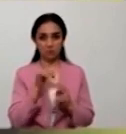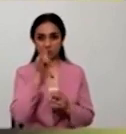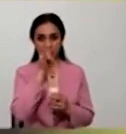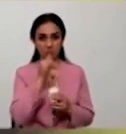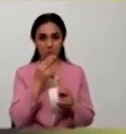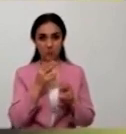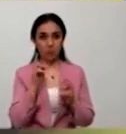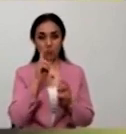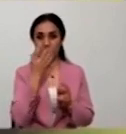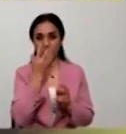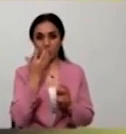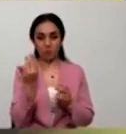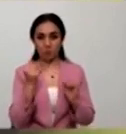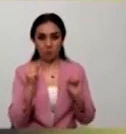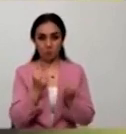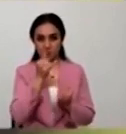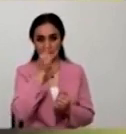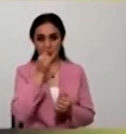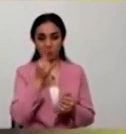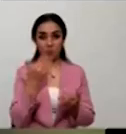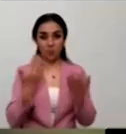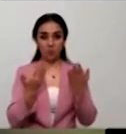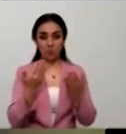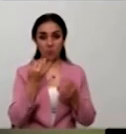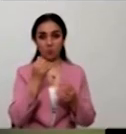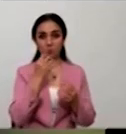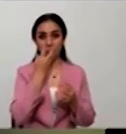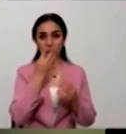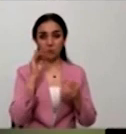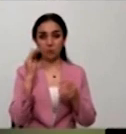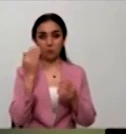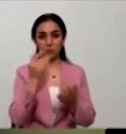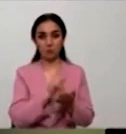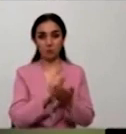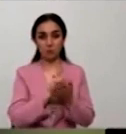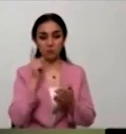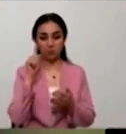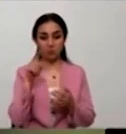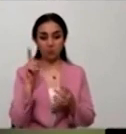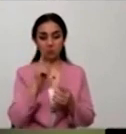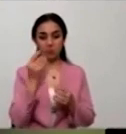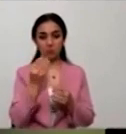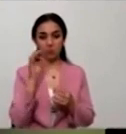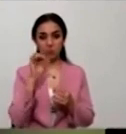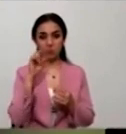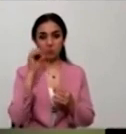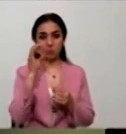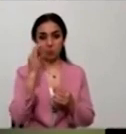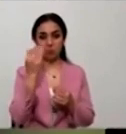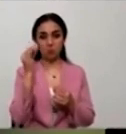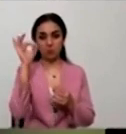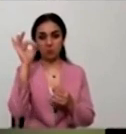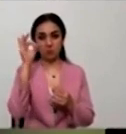mumkin bo'lmagan hodisa. Chunki suvni muzlash harorati bizga fizika darsida ma'lumki, bu 0 gradus